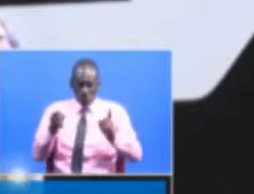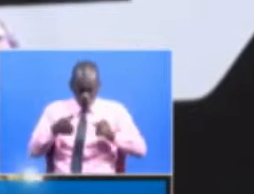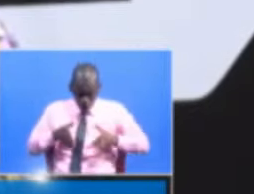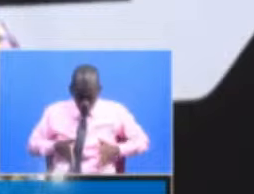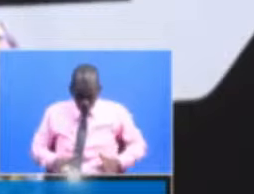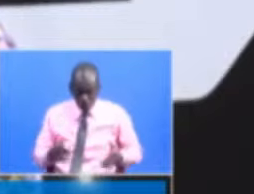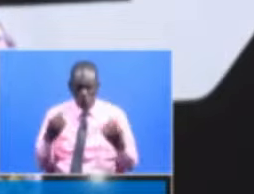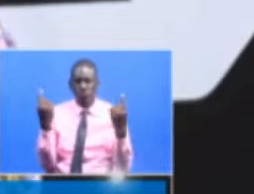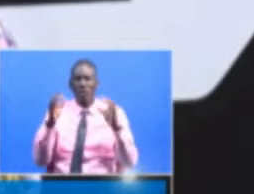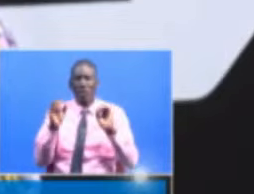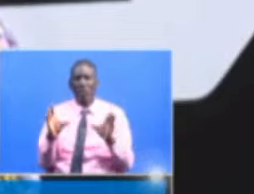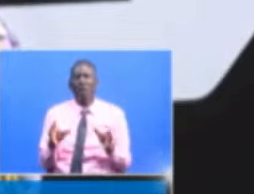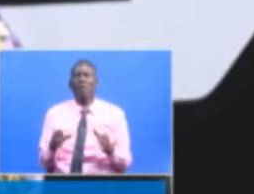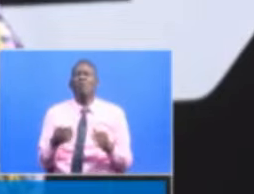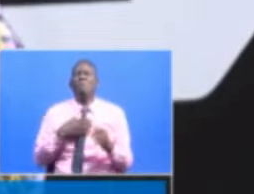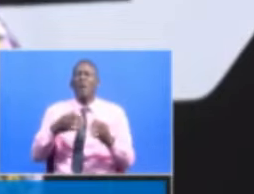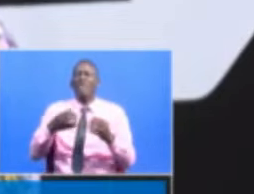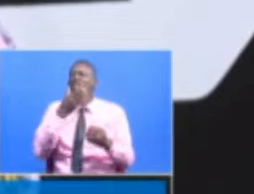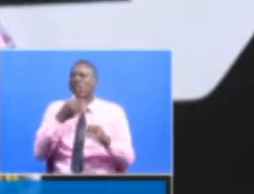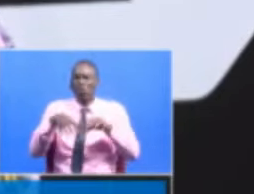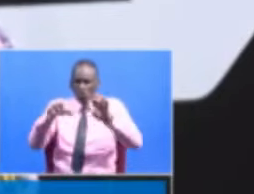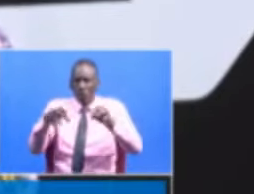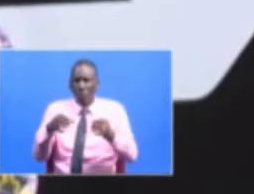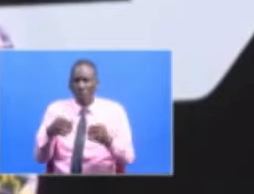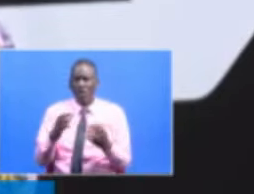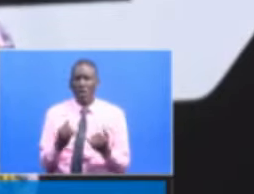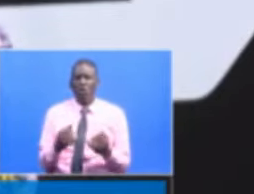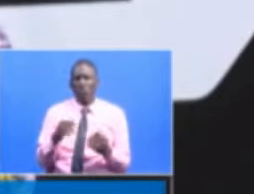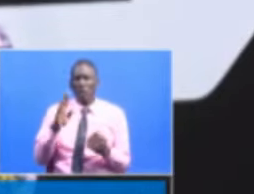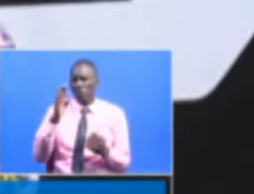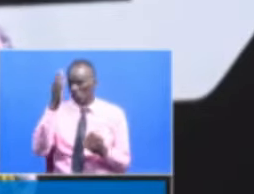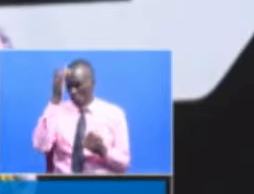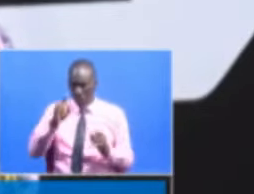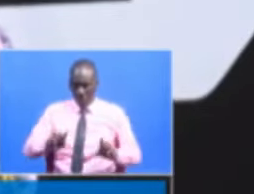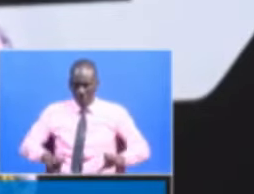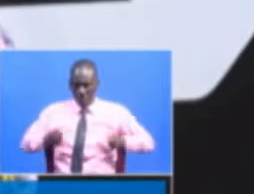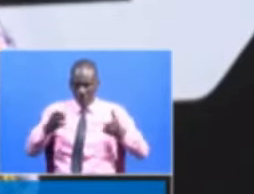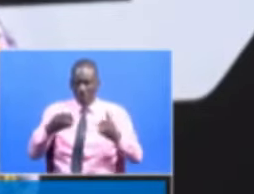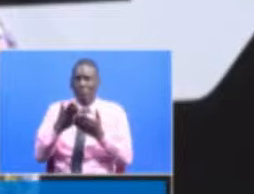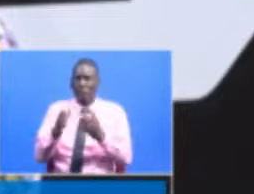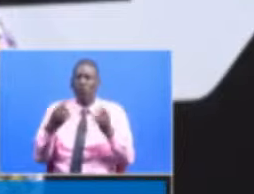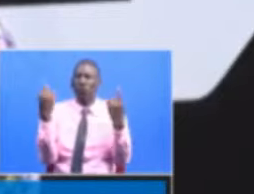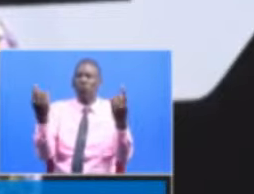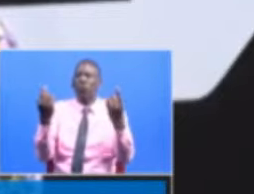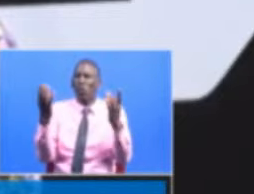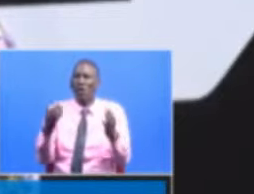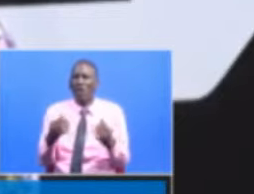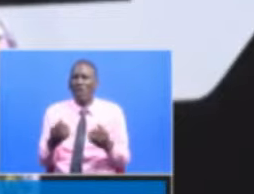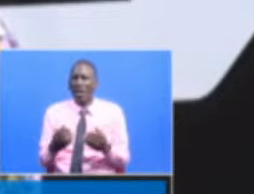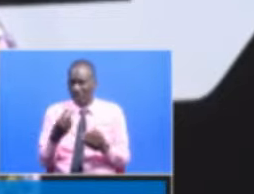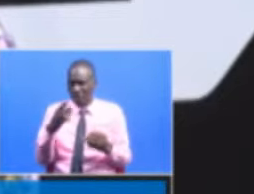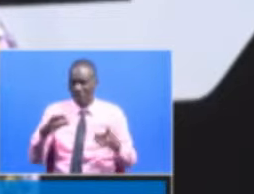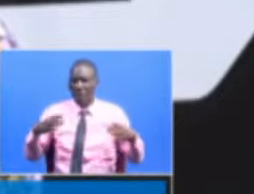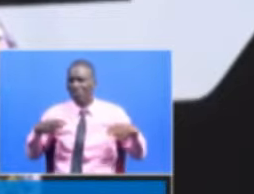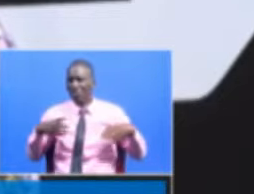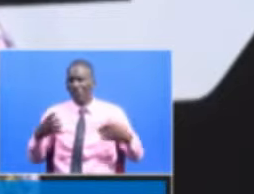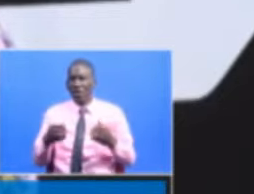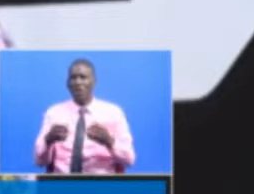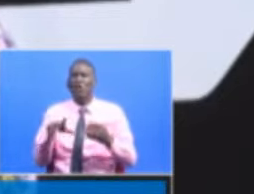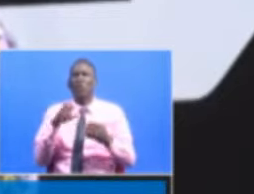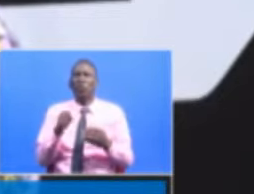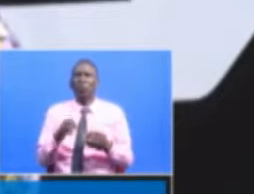yangu alikuwa mkulima. Lakini kwa sababu pia ninaishi nikiwa pati ya ufugaji, ninaona kwamba ile ni pride. Na mimi pia nikaweza